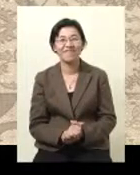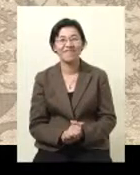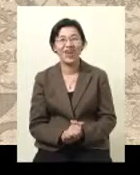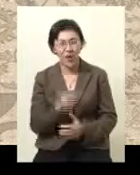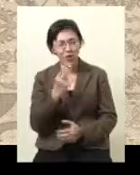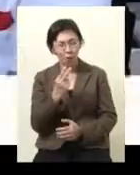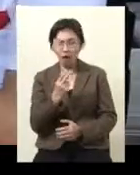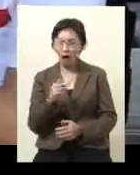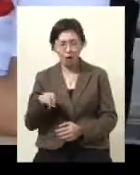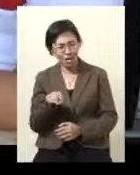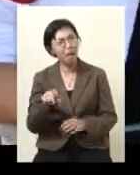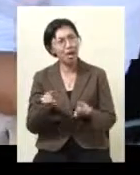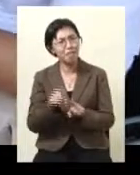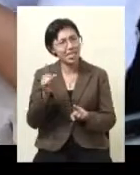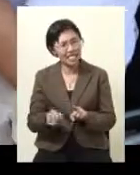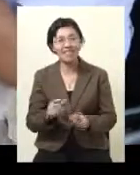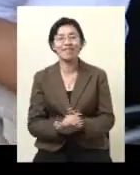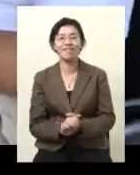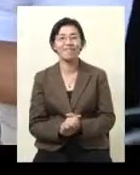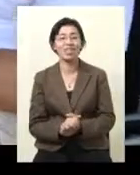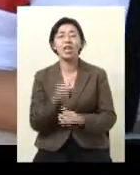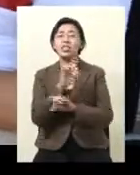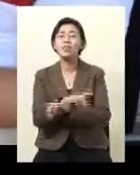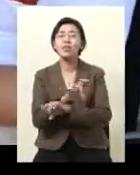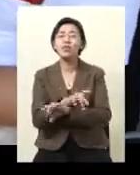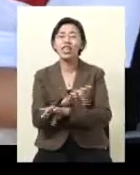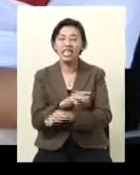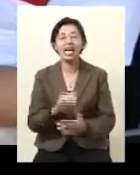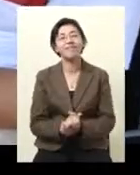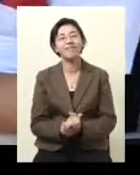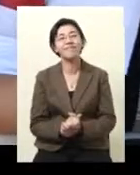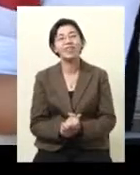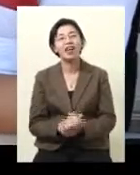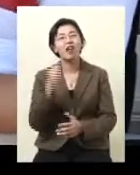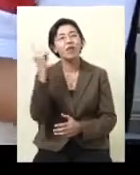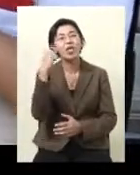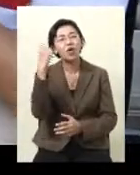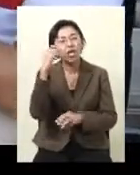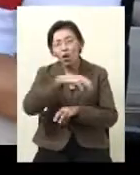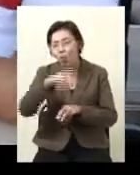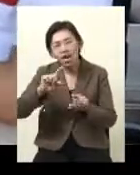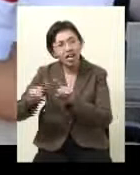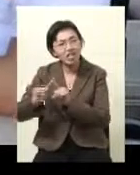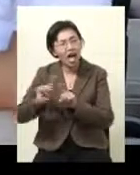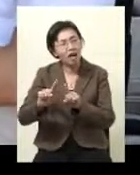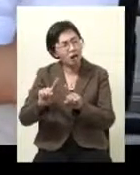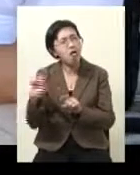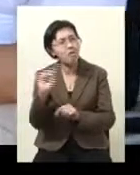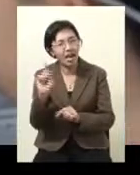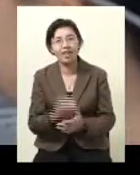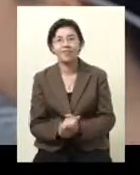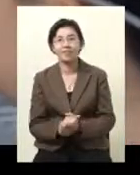ม ัน เสม ือ นจริ ง เสมือนจริงใช่ไหมพี่โก้ครับ ครับ ที่จังหวัดเพชรบุรีเนี่ยนะมีสถานที่ท่องเที่ยวอะไรที่น่าสนใจบ้